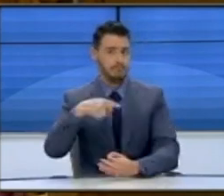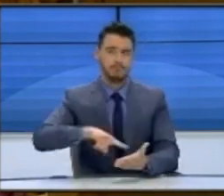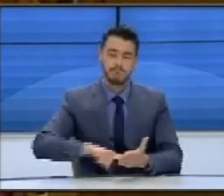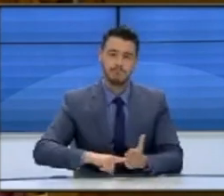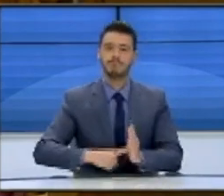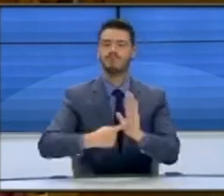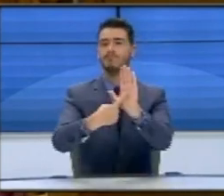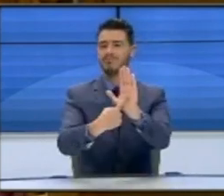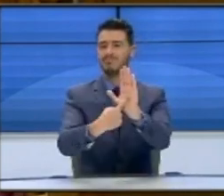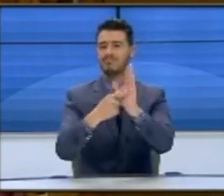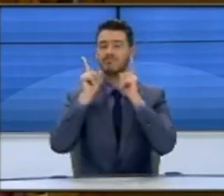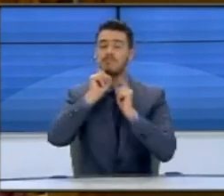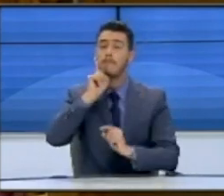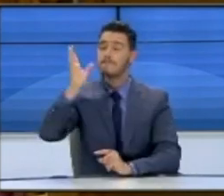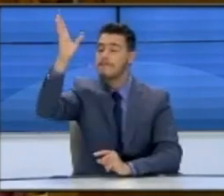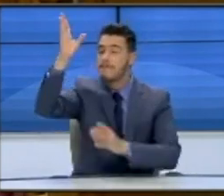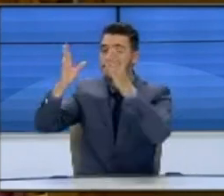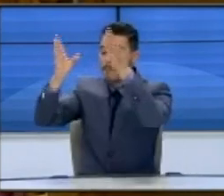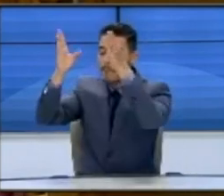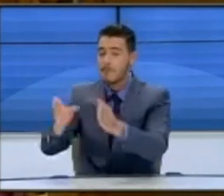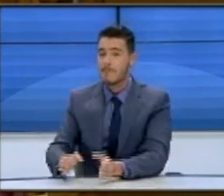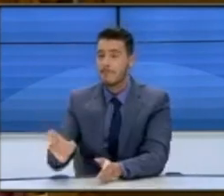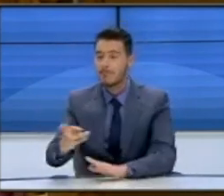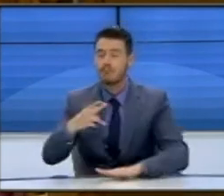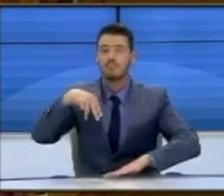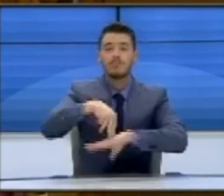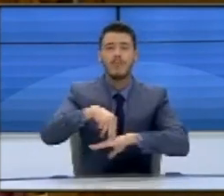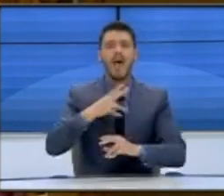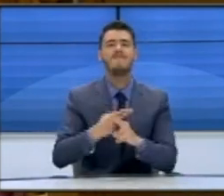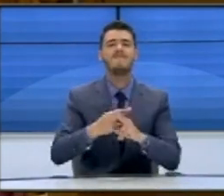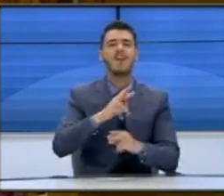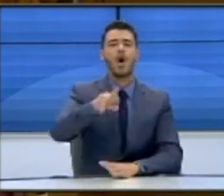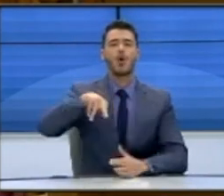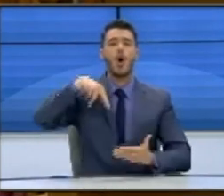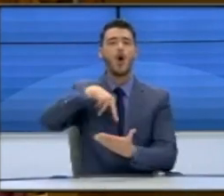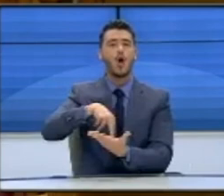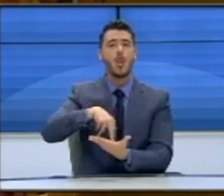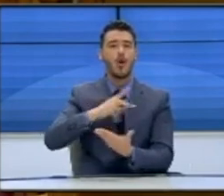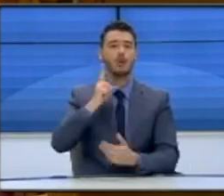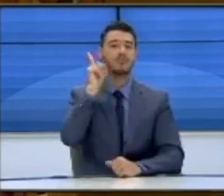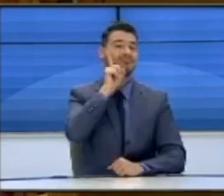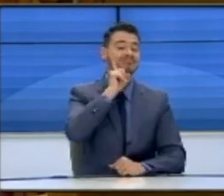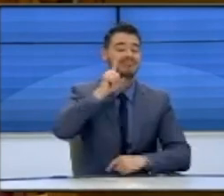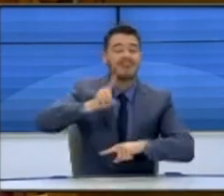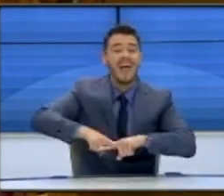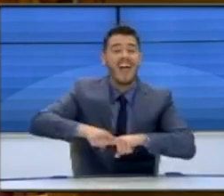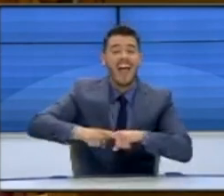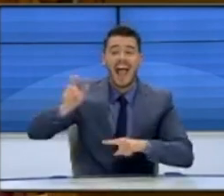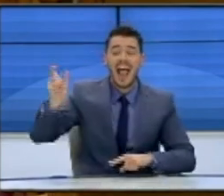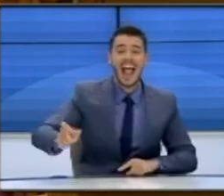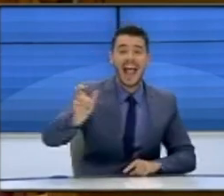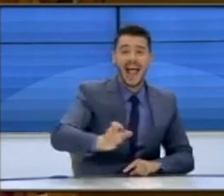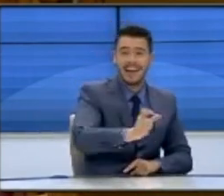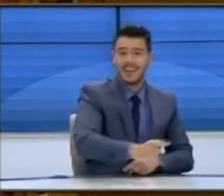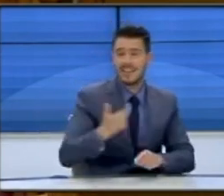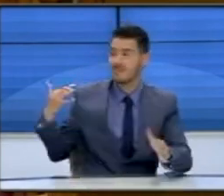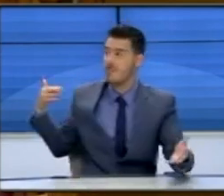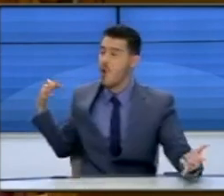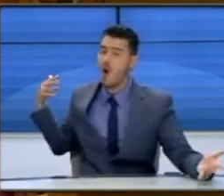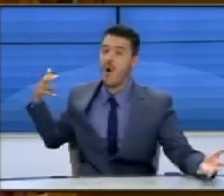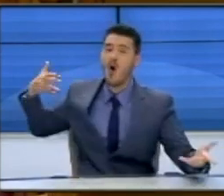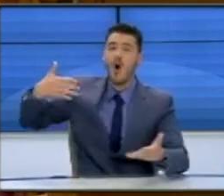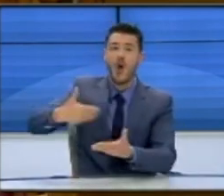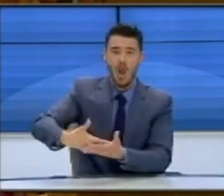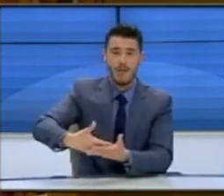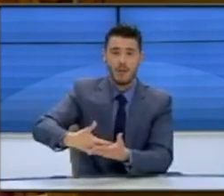αναδεικνύοντας με την παρουσία σας το σημαντικό ρόλο των Ελληνίδων σε όλη αυτήν την διαδρομή η οποία